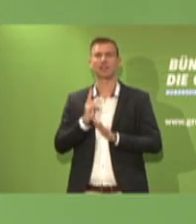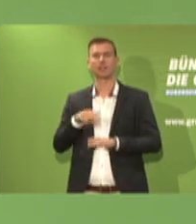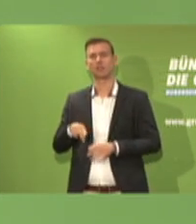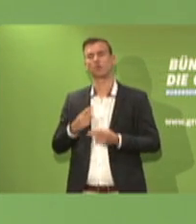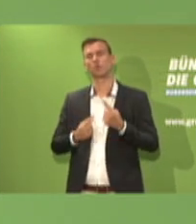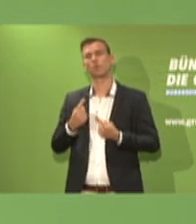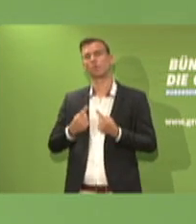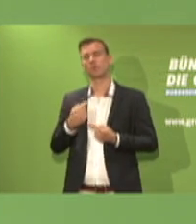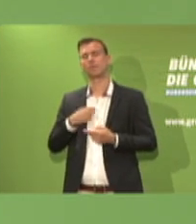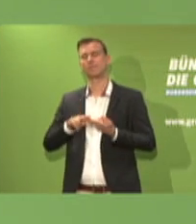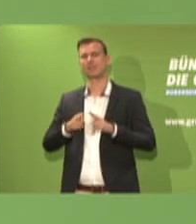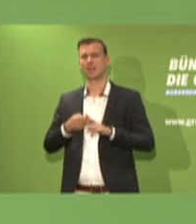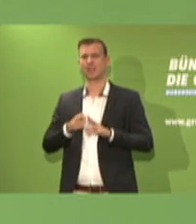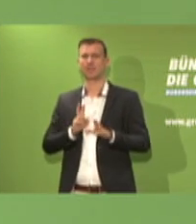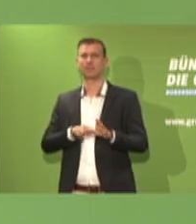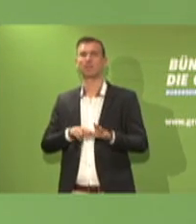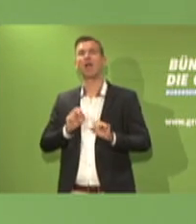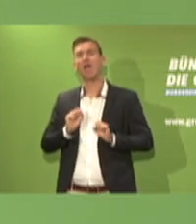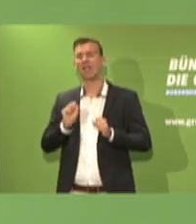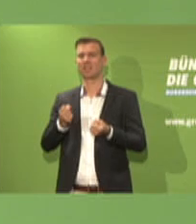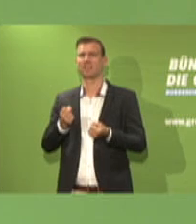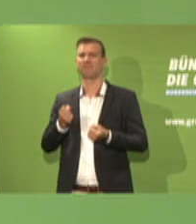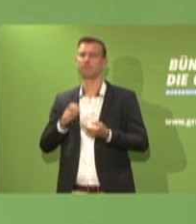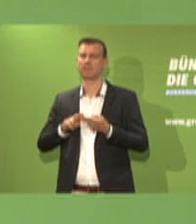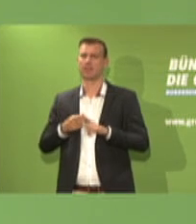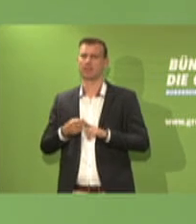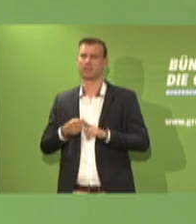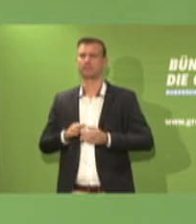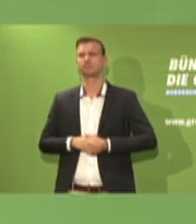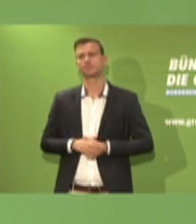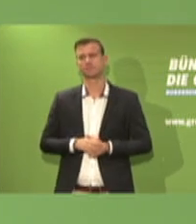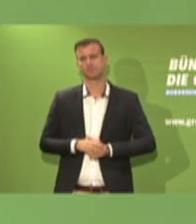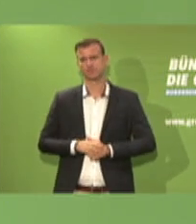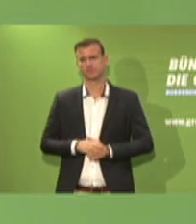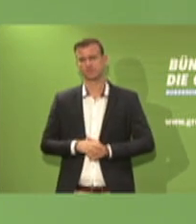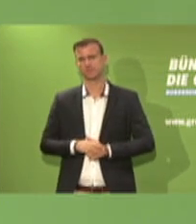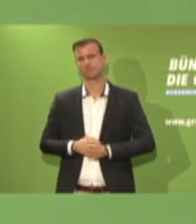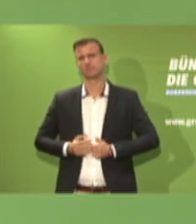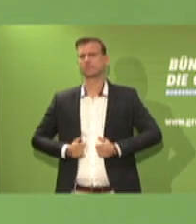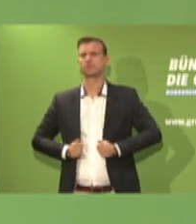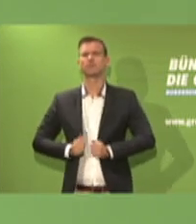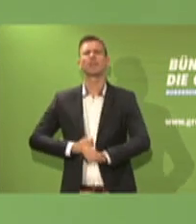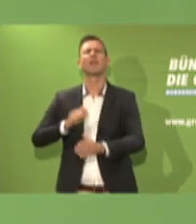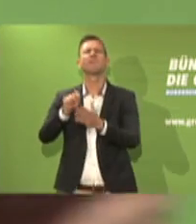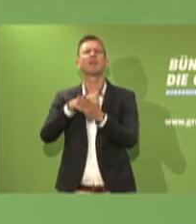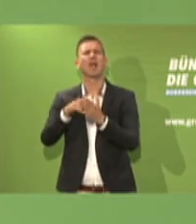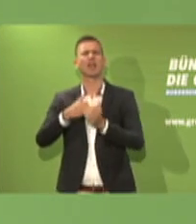und den weit überwiegenden Teil davon auch aktives Mitglied der Grünen. Ich habe Wahlkämpfe bestritten, war